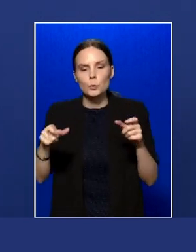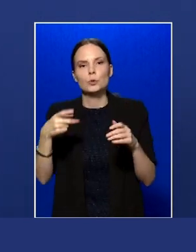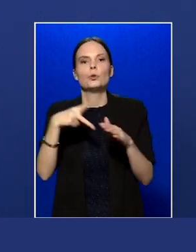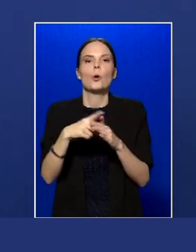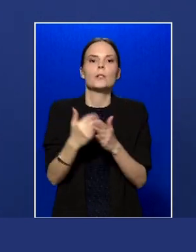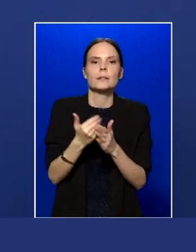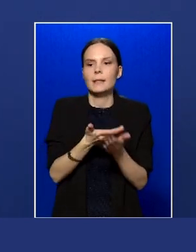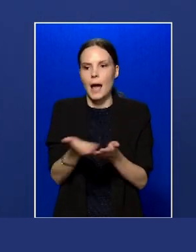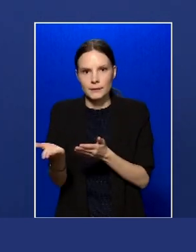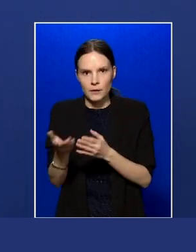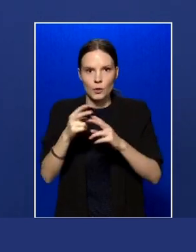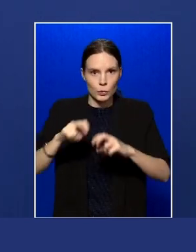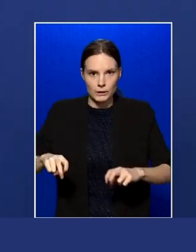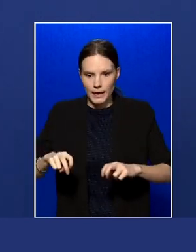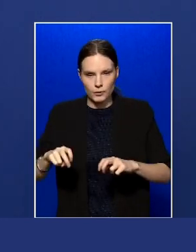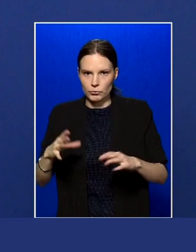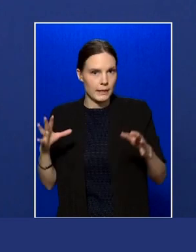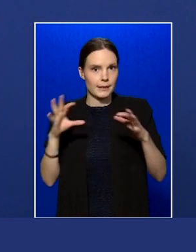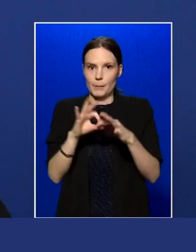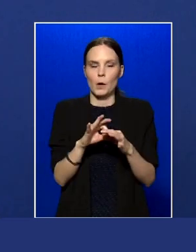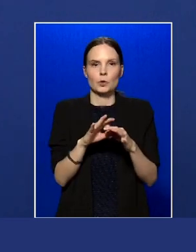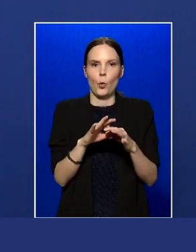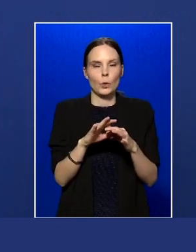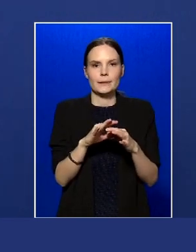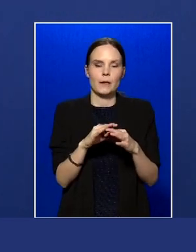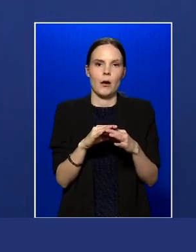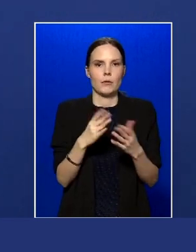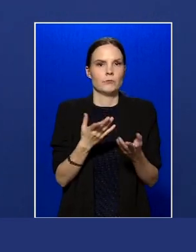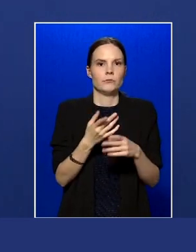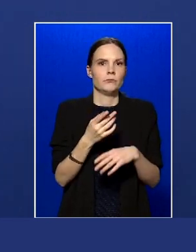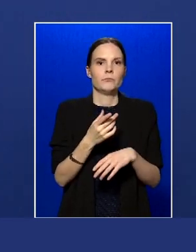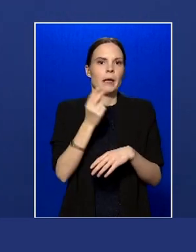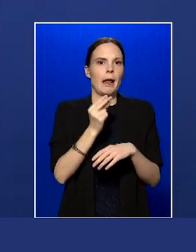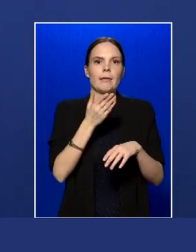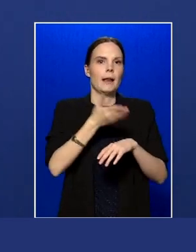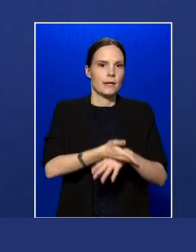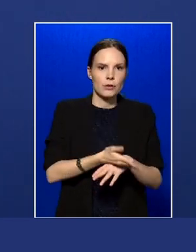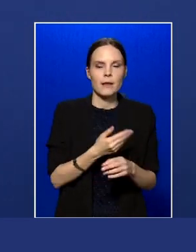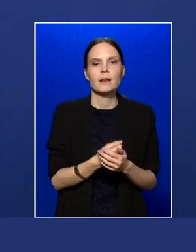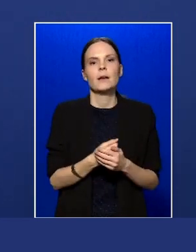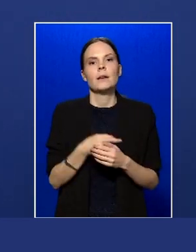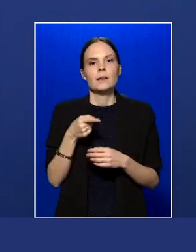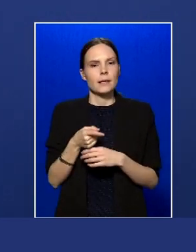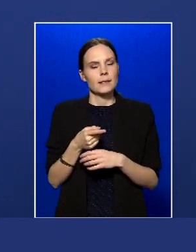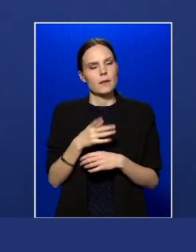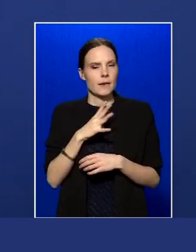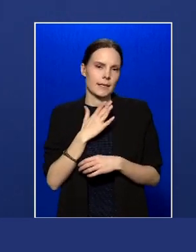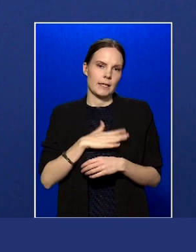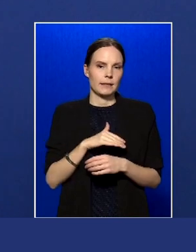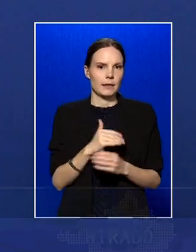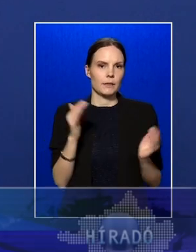kutatási tevékenysége, az nem kapcsolódik a közvetlen rendelésállományhoz, ezért ők veszélyeztetettek, ezt a veszélyt szeretnénk ezzel